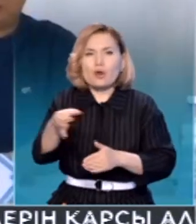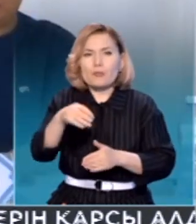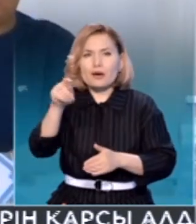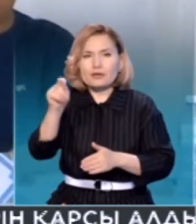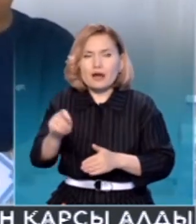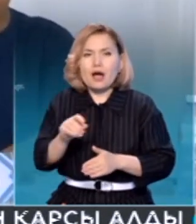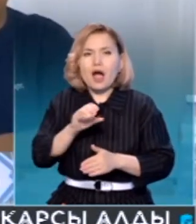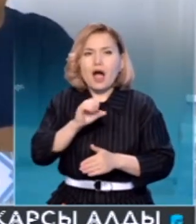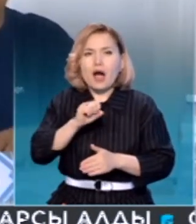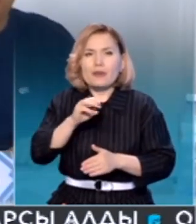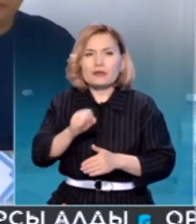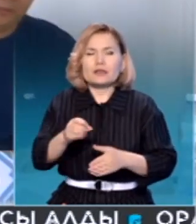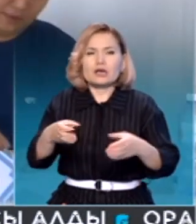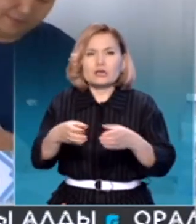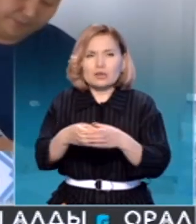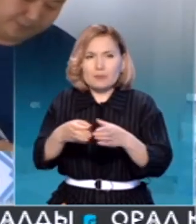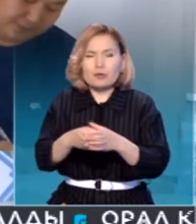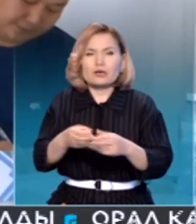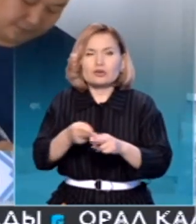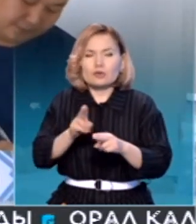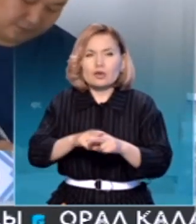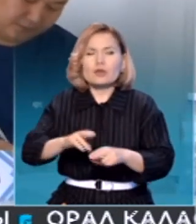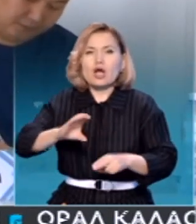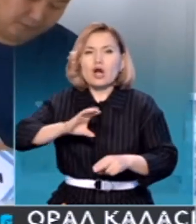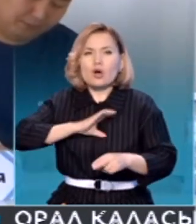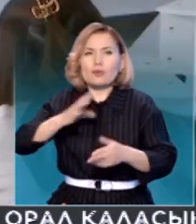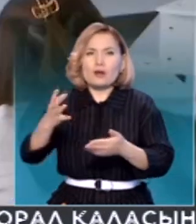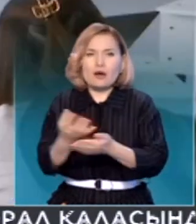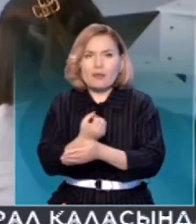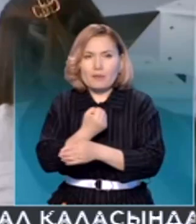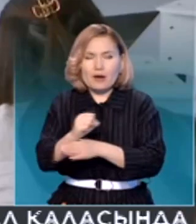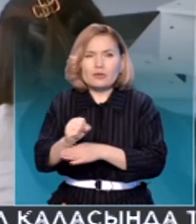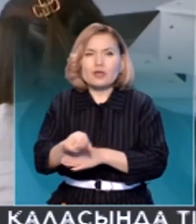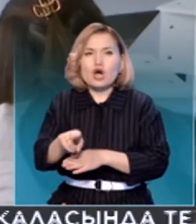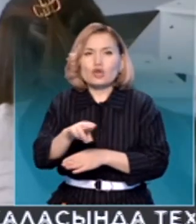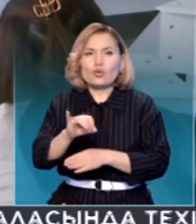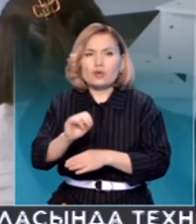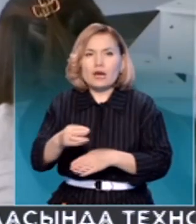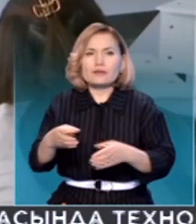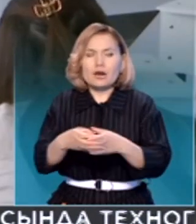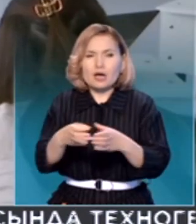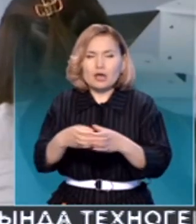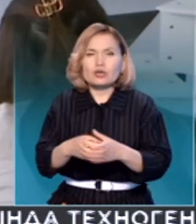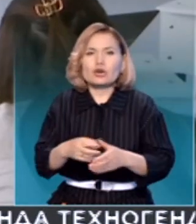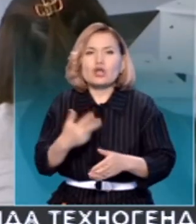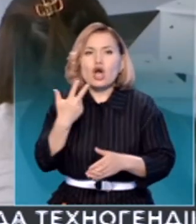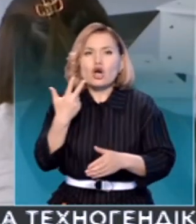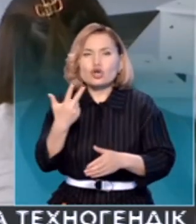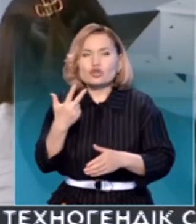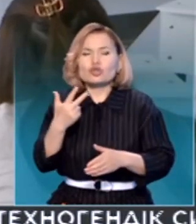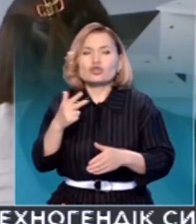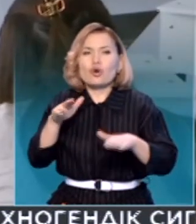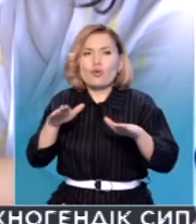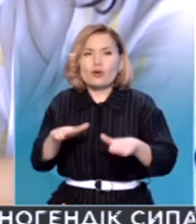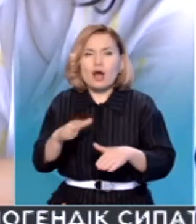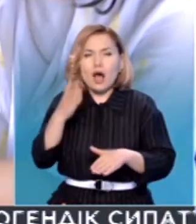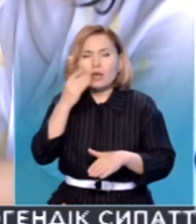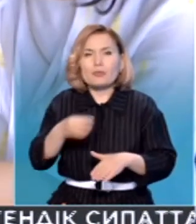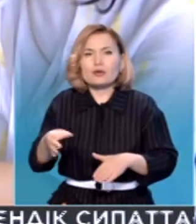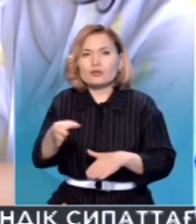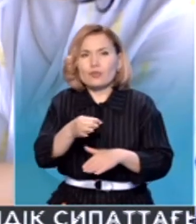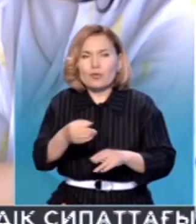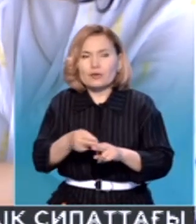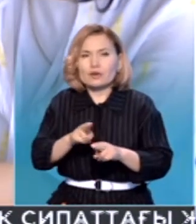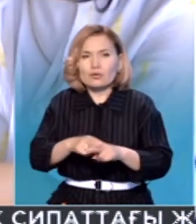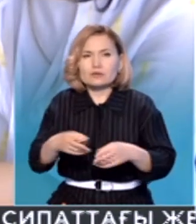келген Аманатқа қиянат жасама фракциясы, күміс жүлдені алматылық Дулат командасы, 3-ші орынды Алматы облысының Әди Шәріпов